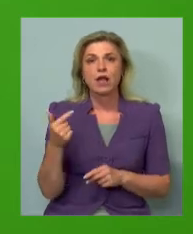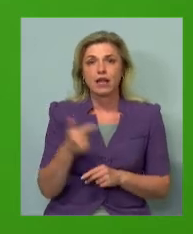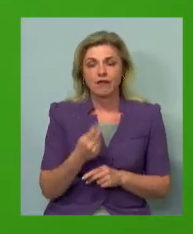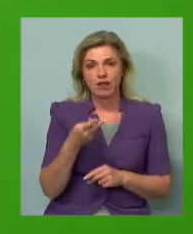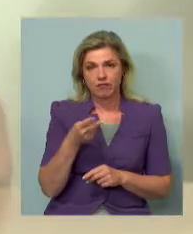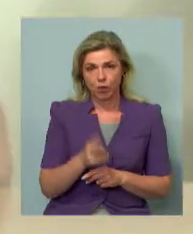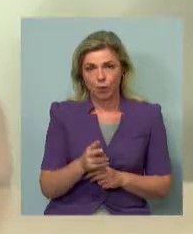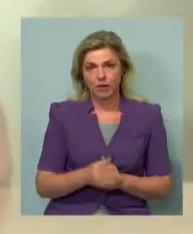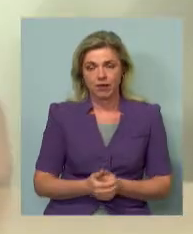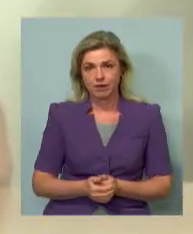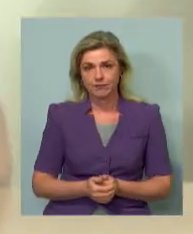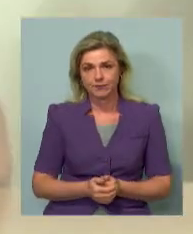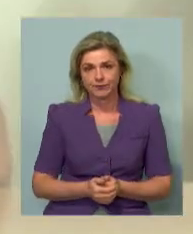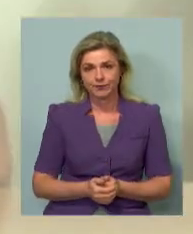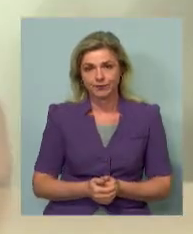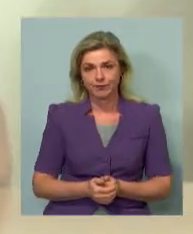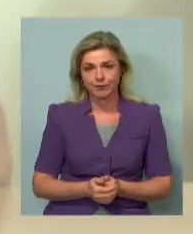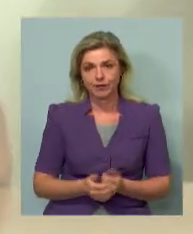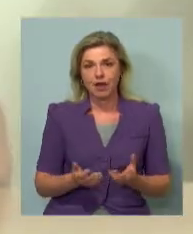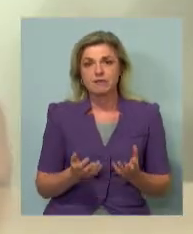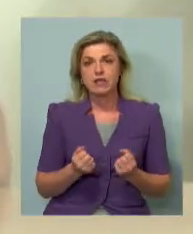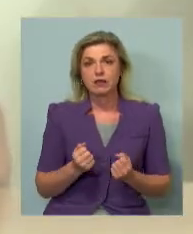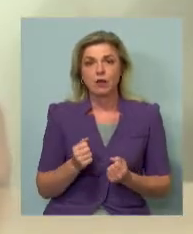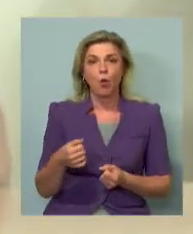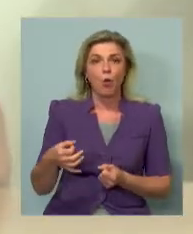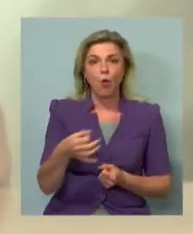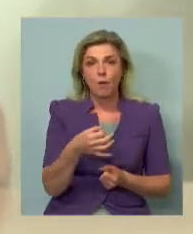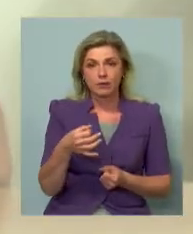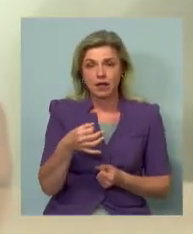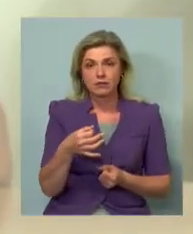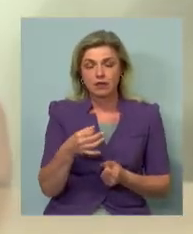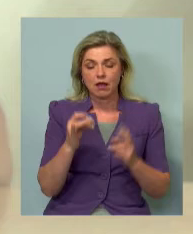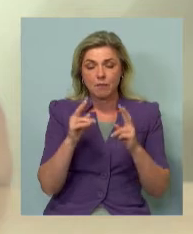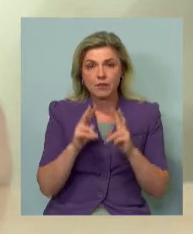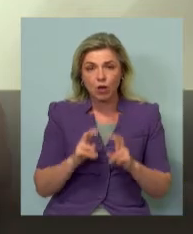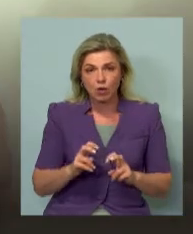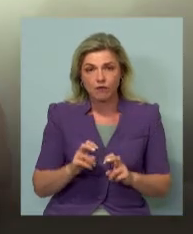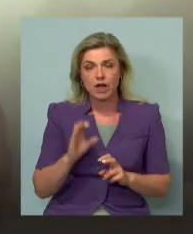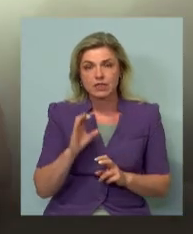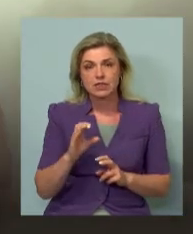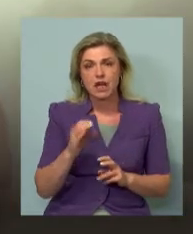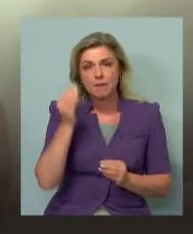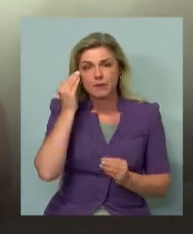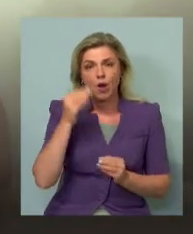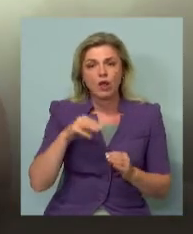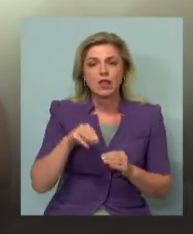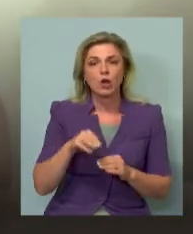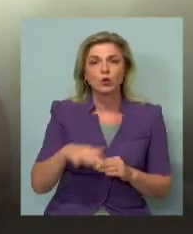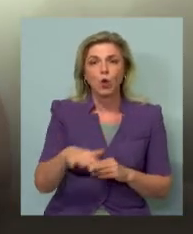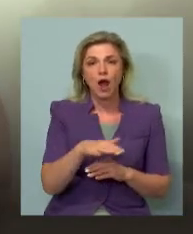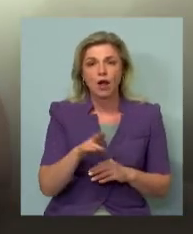копійки. Взяти область, в цілому проаналізувати з точки зору територіальних активностей,